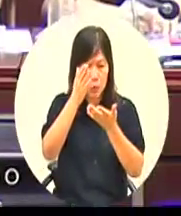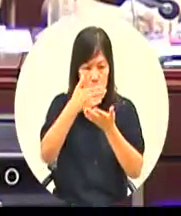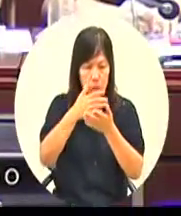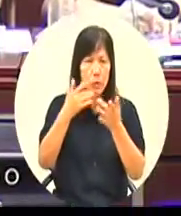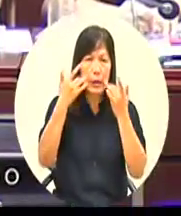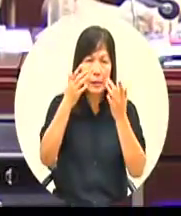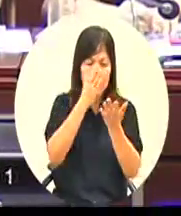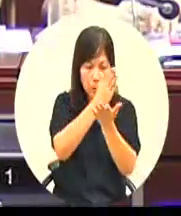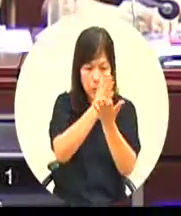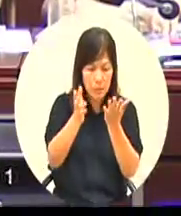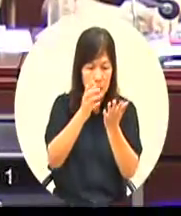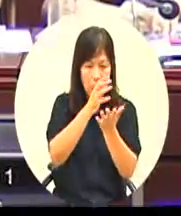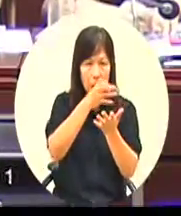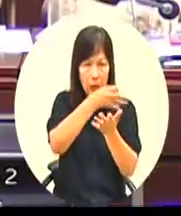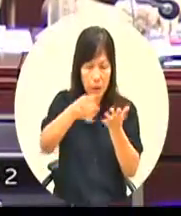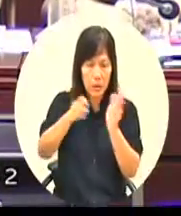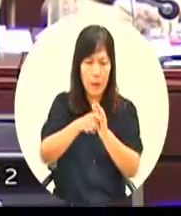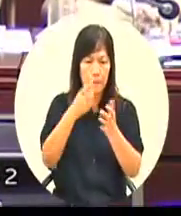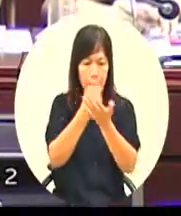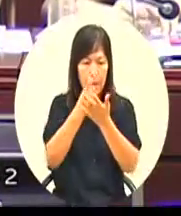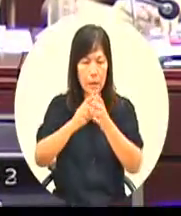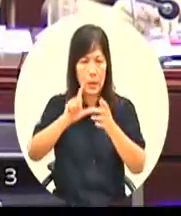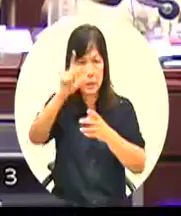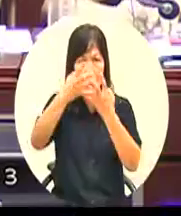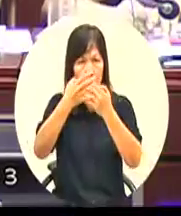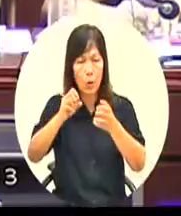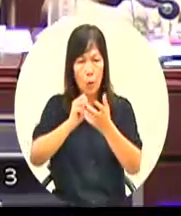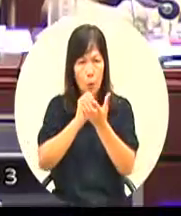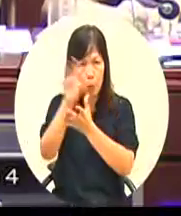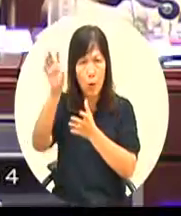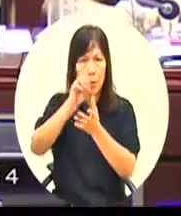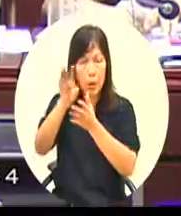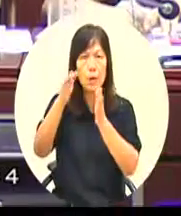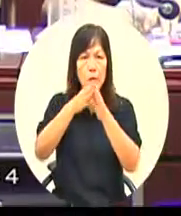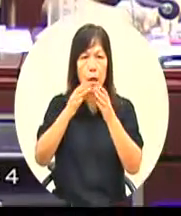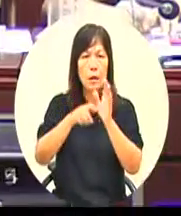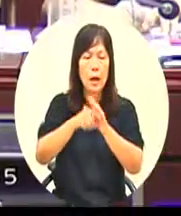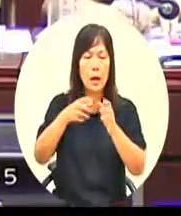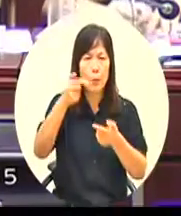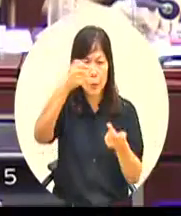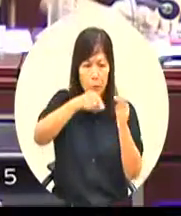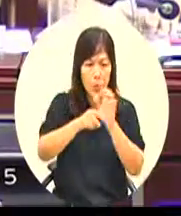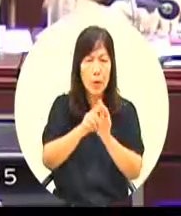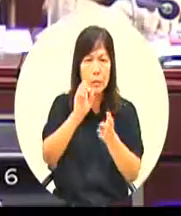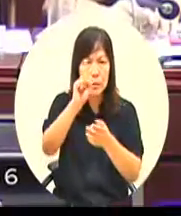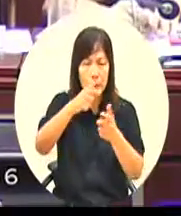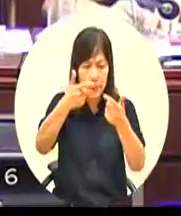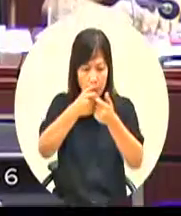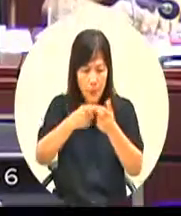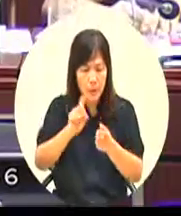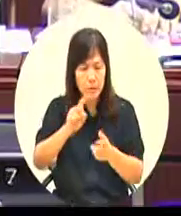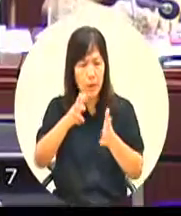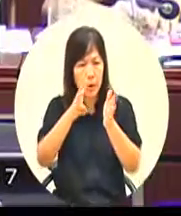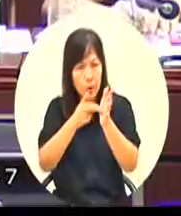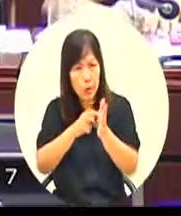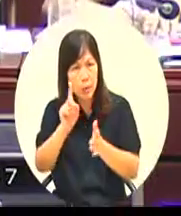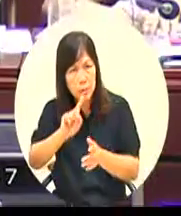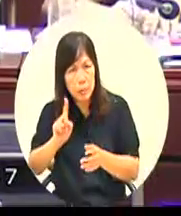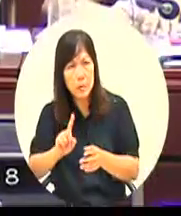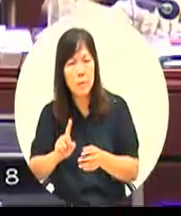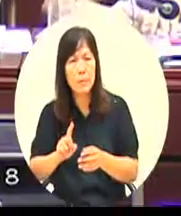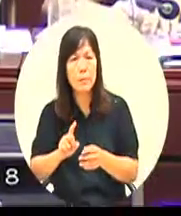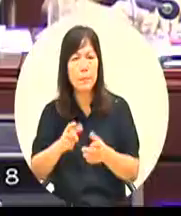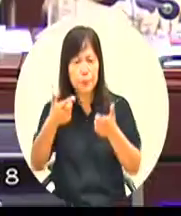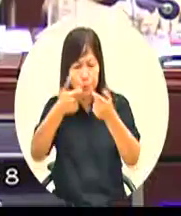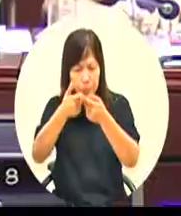他每天都要上传要上网，那包括他的用的这个调味料跟配料，用了什么油，那用了什么